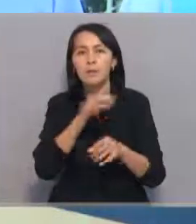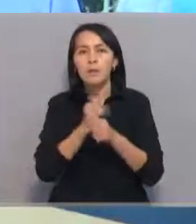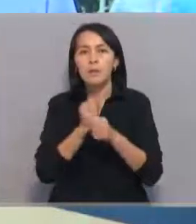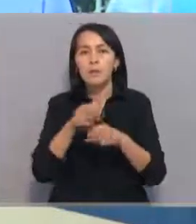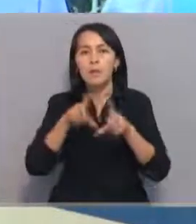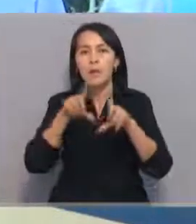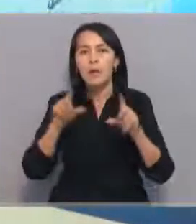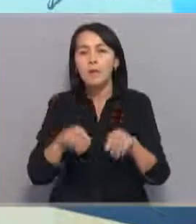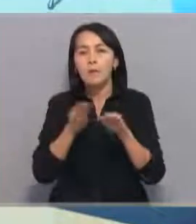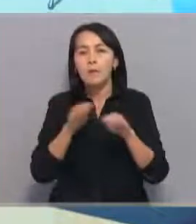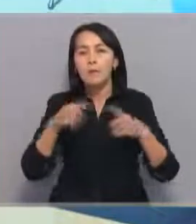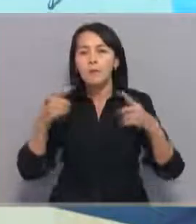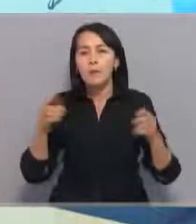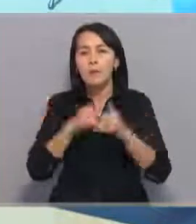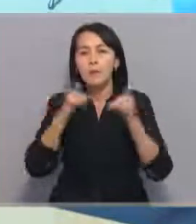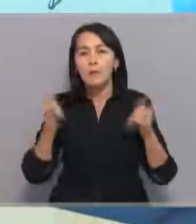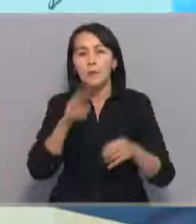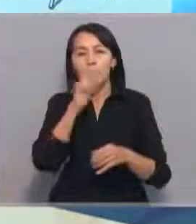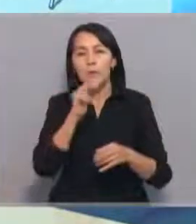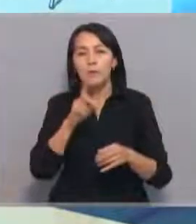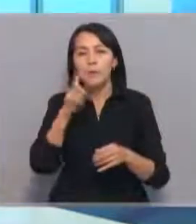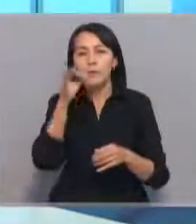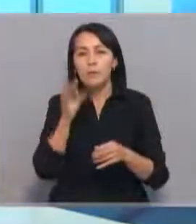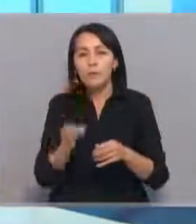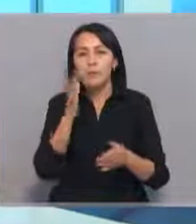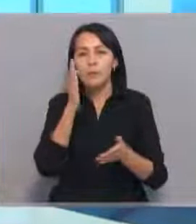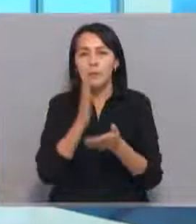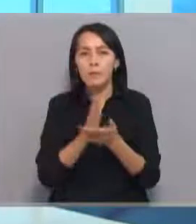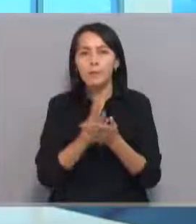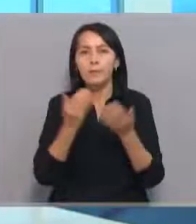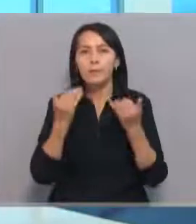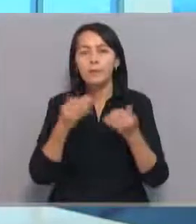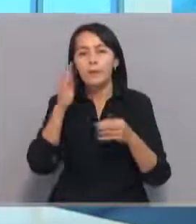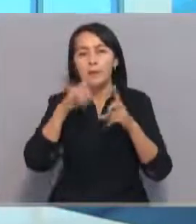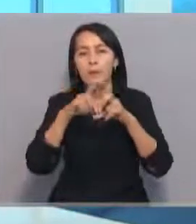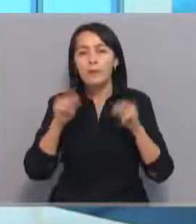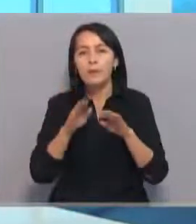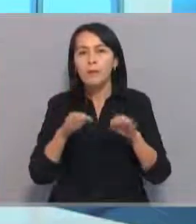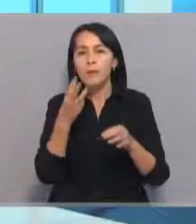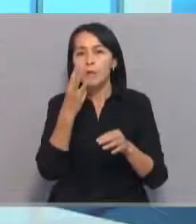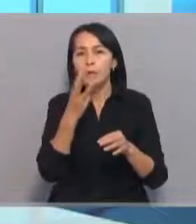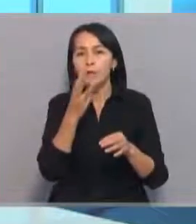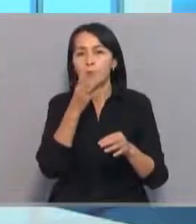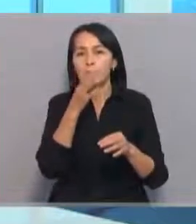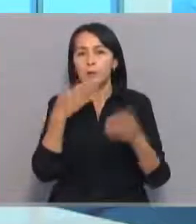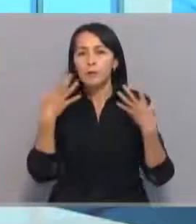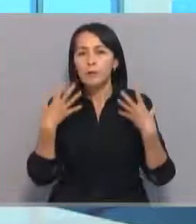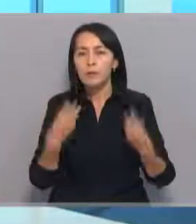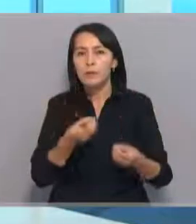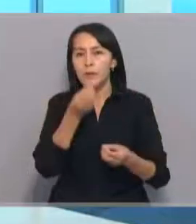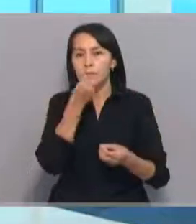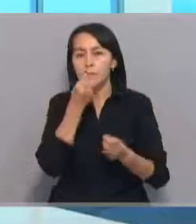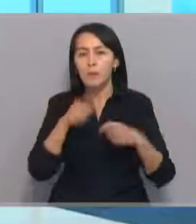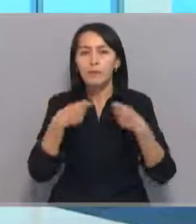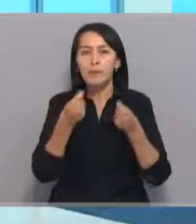білім ұясында балалардың жан-жақты ілім алуына 100% жағдай жасалған. Мектепте балаларға 3 мезгіл ағзаға пайдалы ыстық